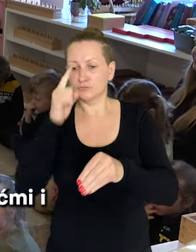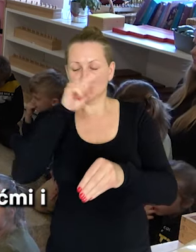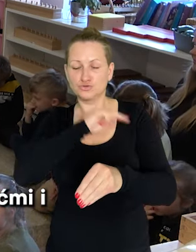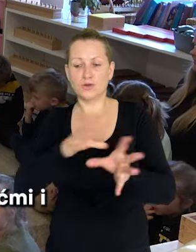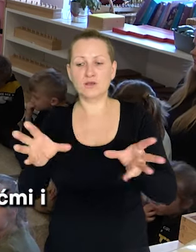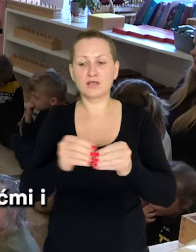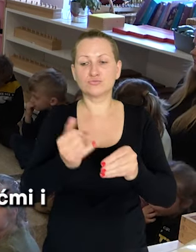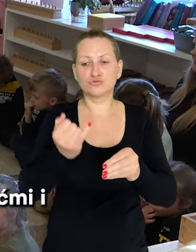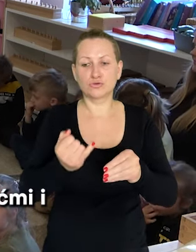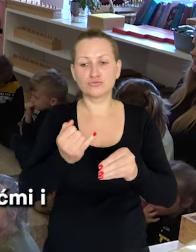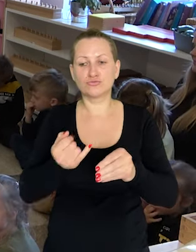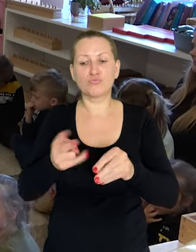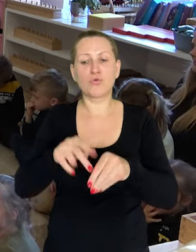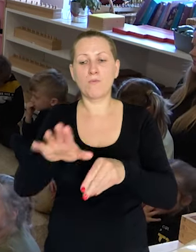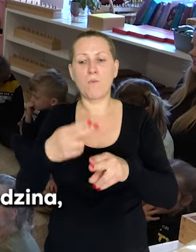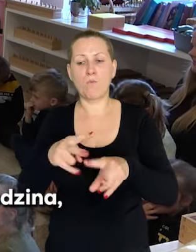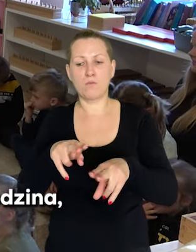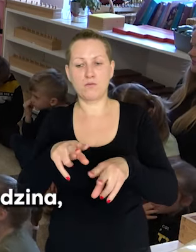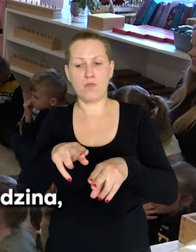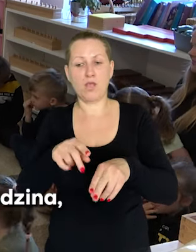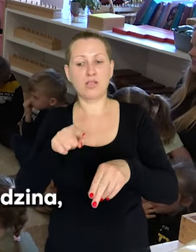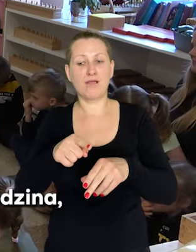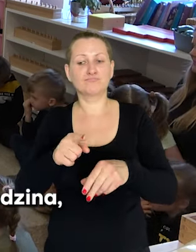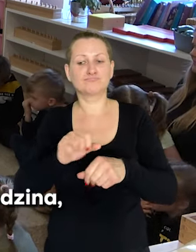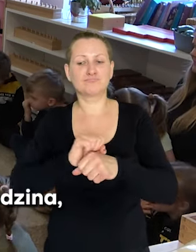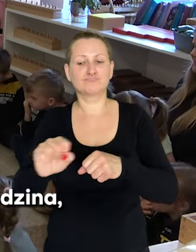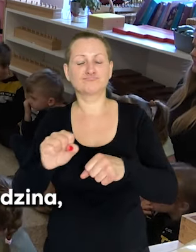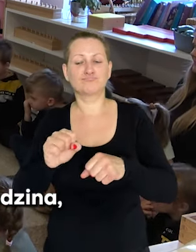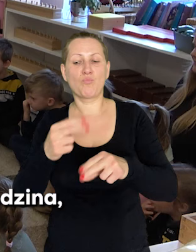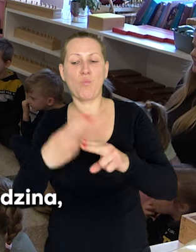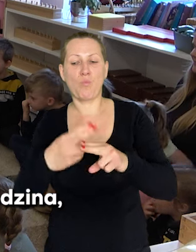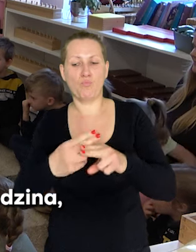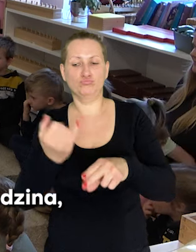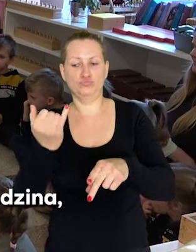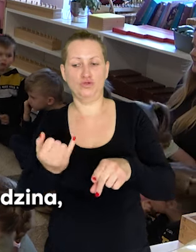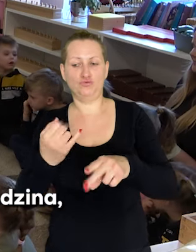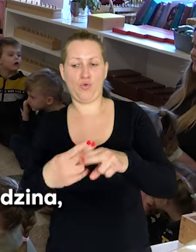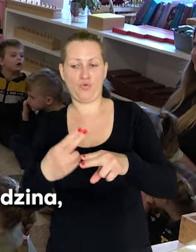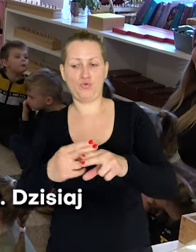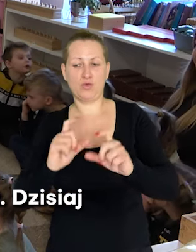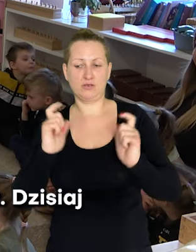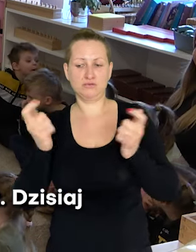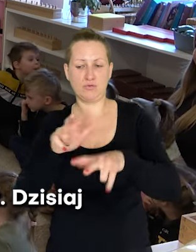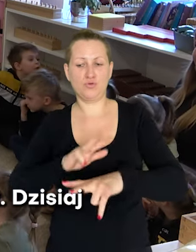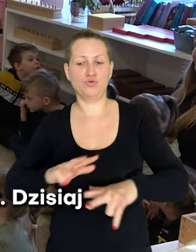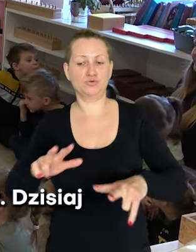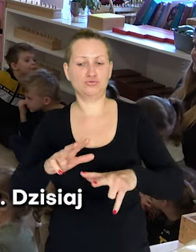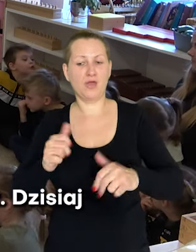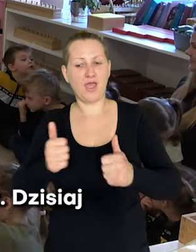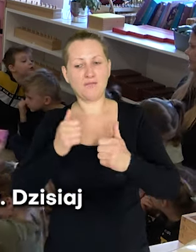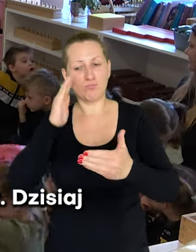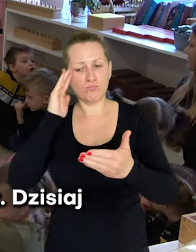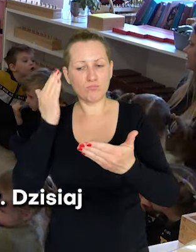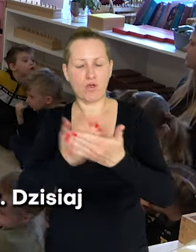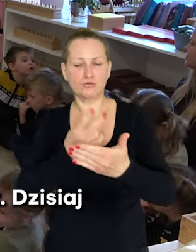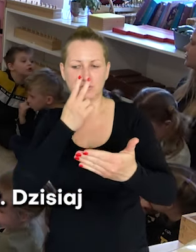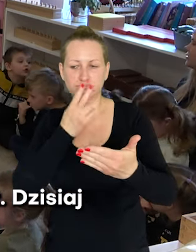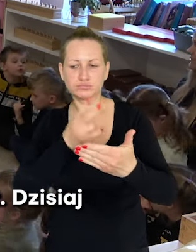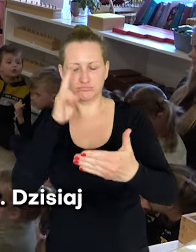i psychologów z dziećmi. Tam, gdzie jest chore dziecko, choruje cała rodzina. Ważne, żeby o emocjach mówić, żeby je poznawać, żeby